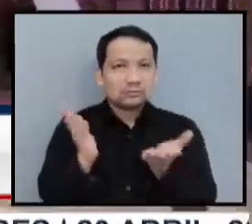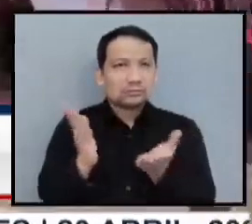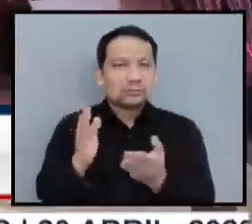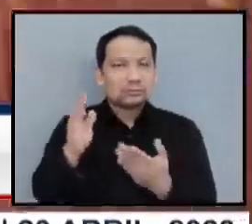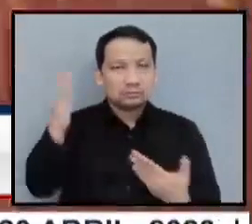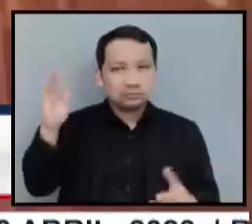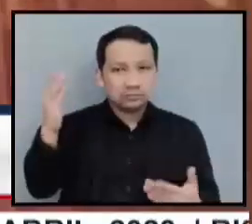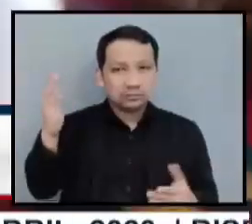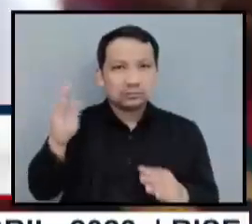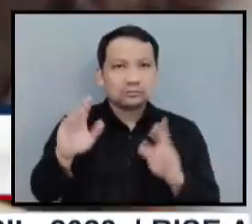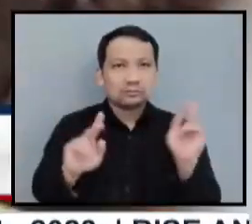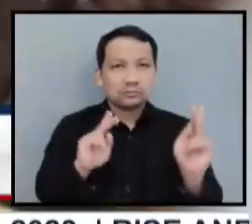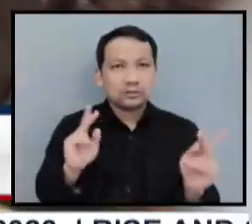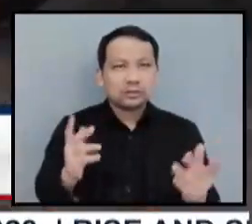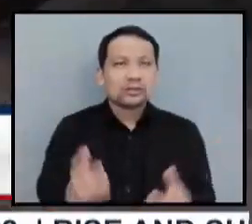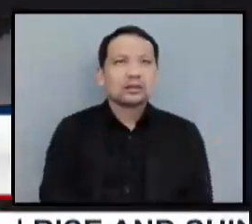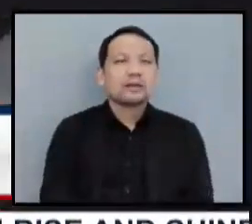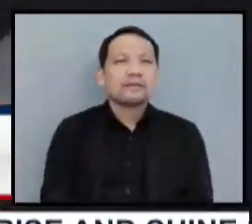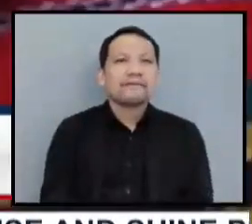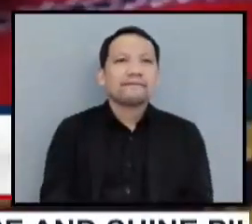Cordillerans.